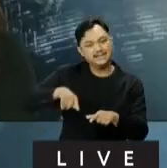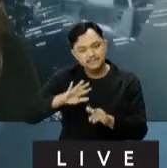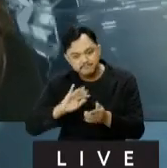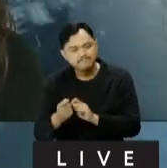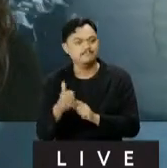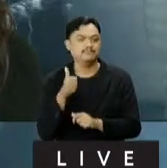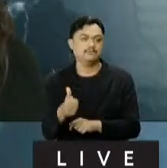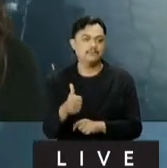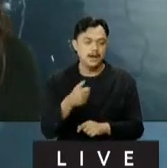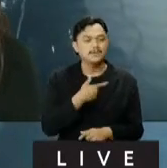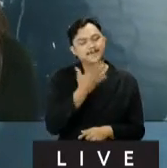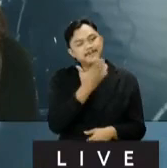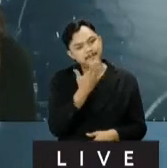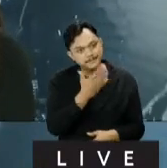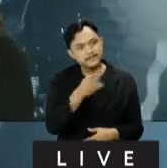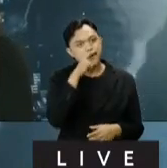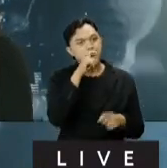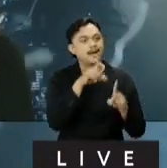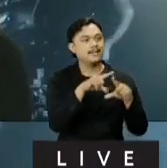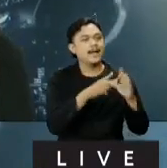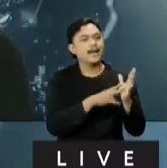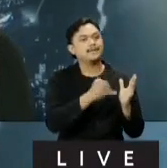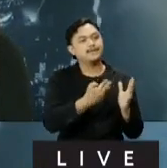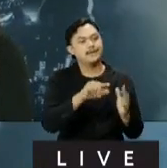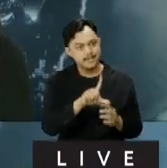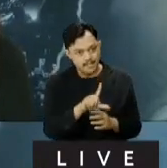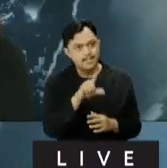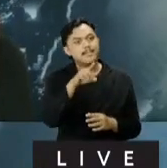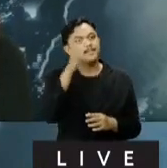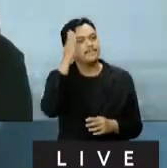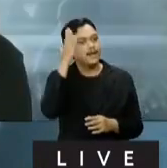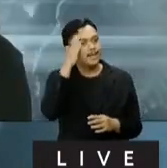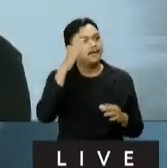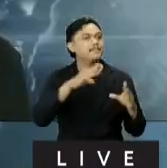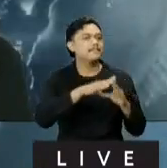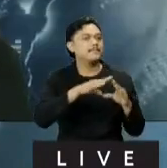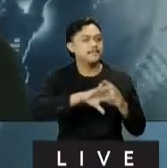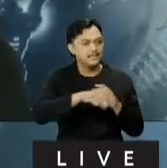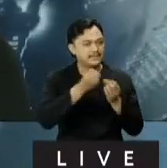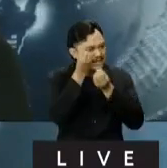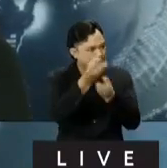banyak Bapak Daniel, Ketua Satgas Informasi BPBD Provinsi Kalimantan Barat. Salam sehat selalu.